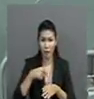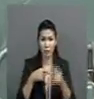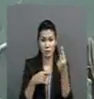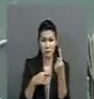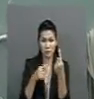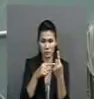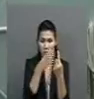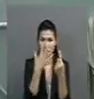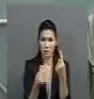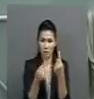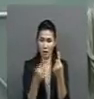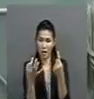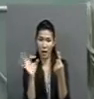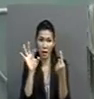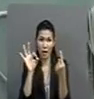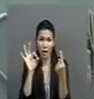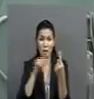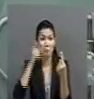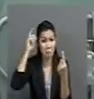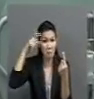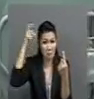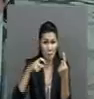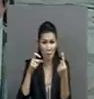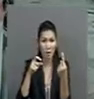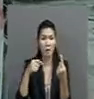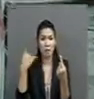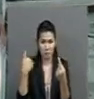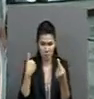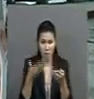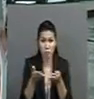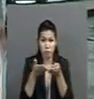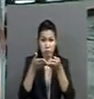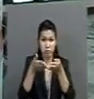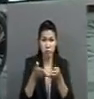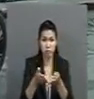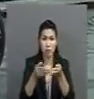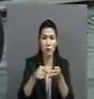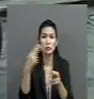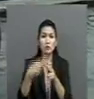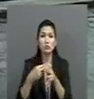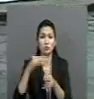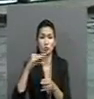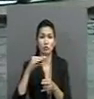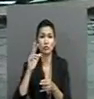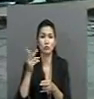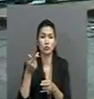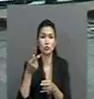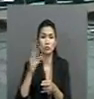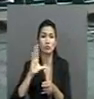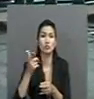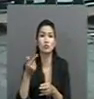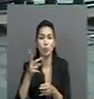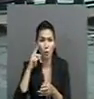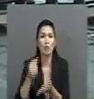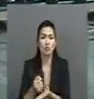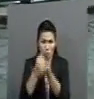1คนที่เหลืออีก9คนเนี่ยเป็นชาวเมียนมา ครับ มีเรือประมงพอโชคไพศาลครับให้การช่วยเหลือเอา